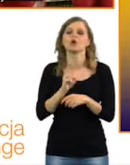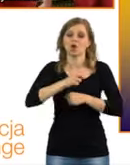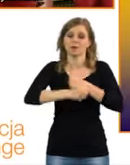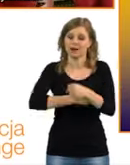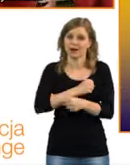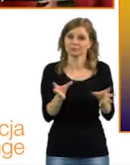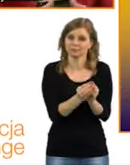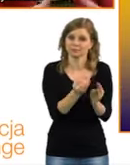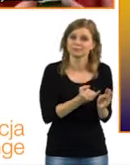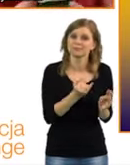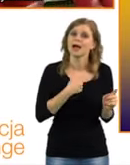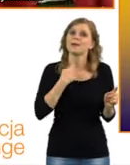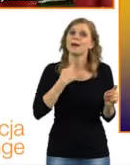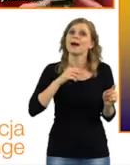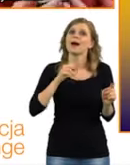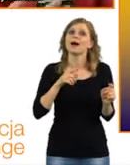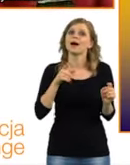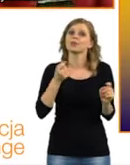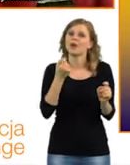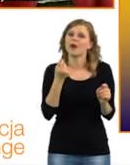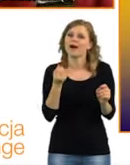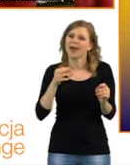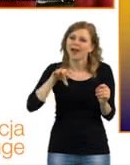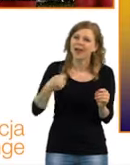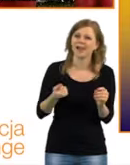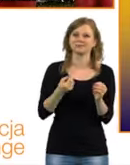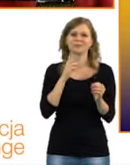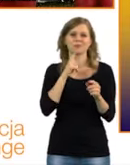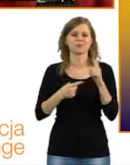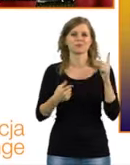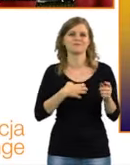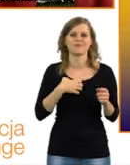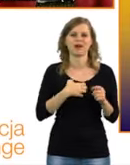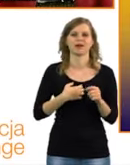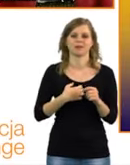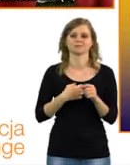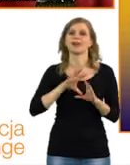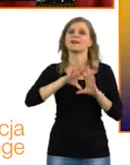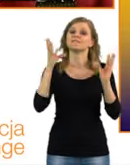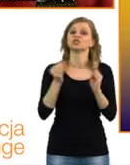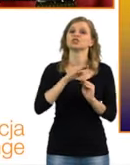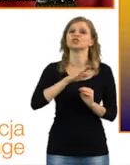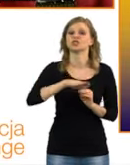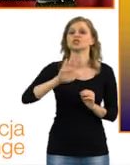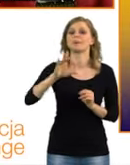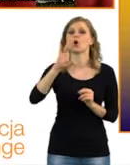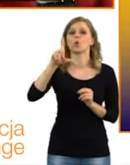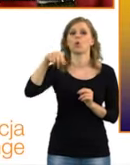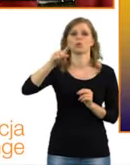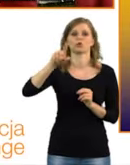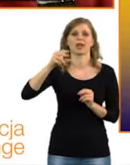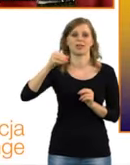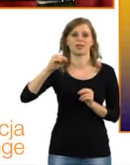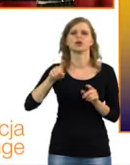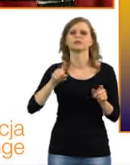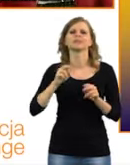dzieciaczkami, była taka przerysowana. Wszystkie dzieci głuszą. Głuszą, to znaczy wydają